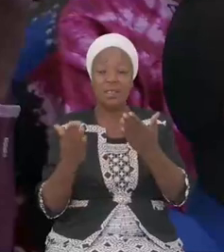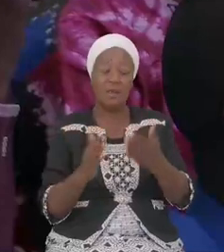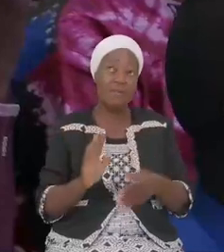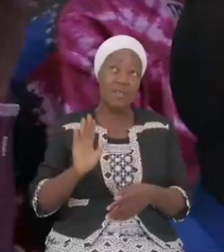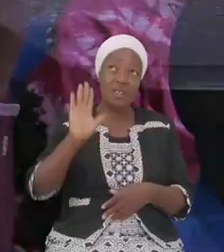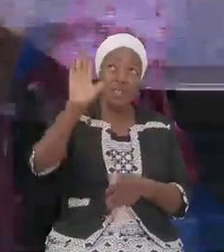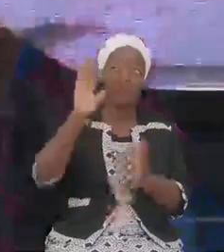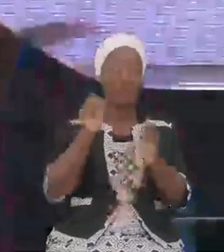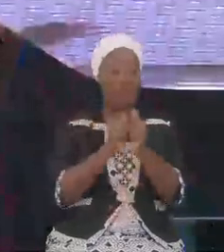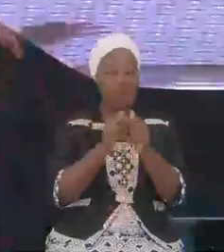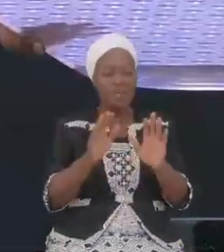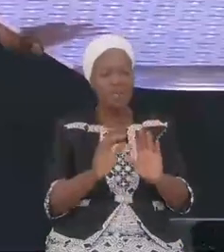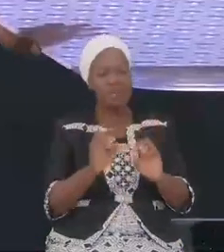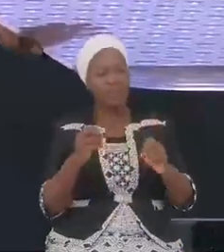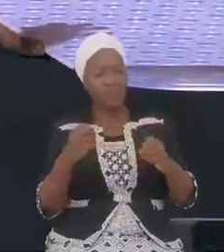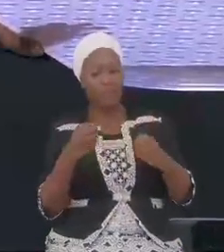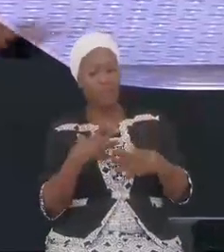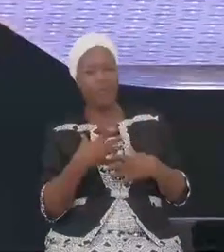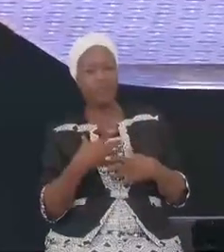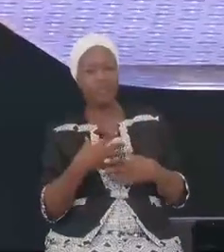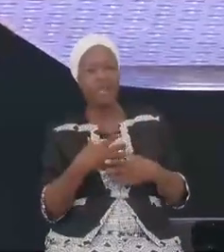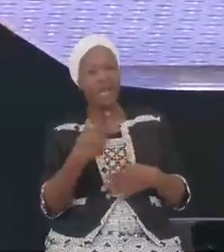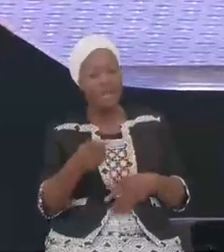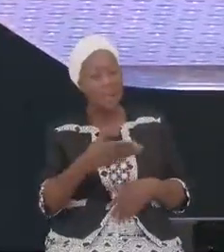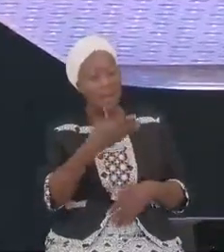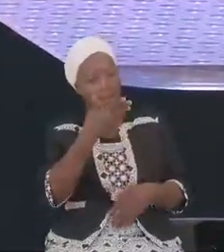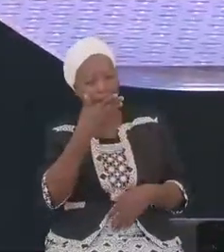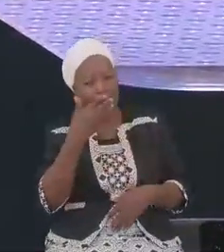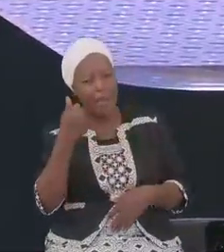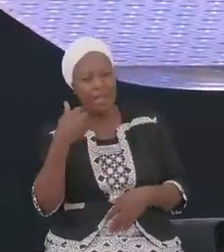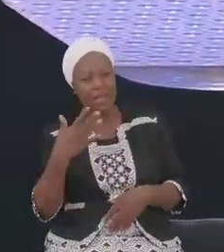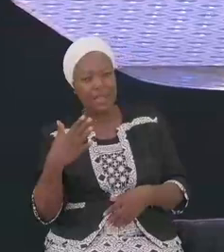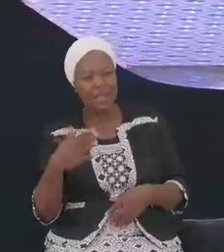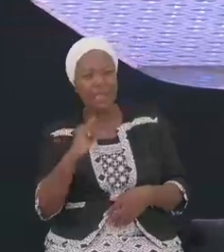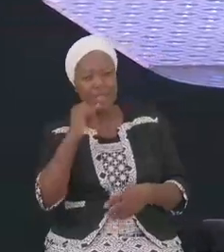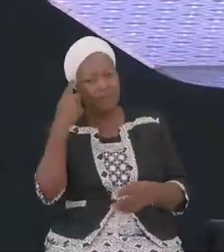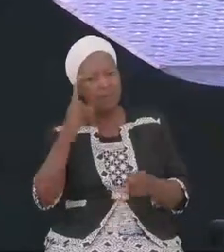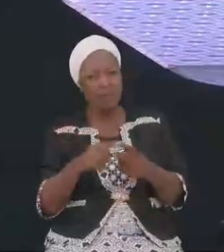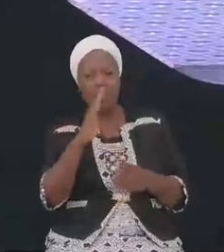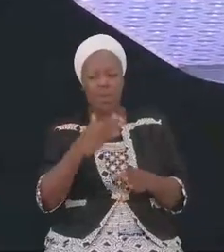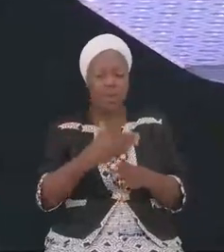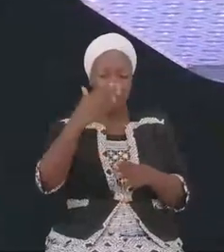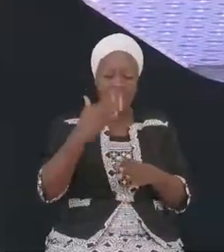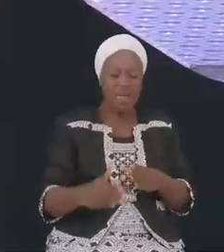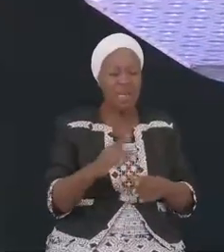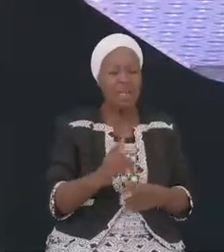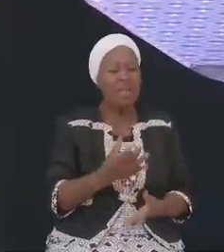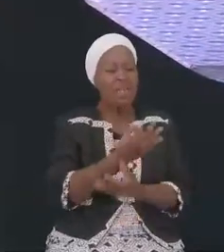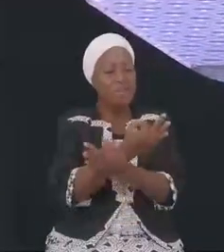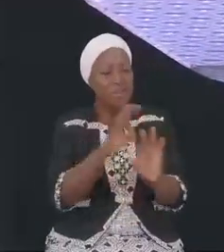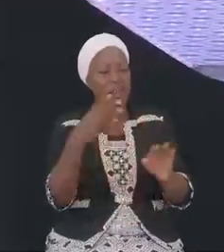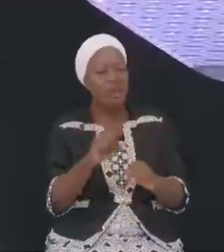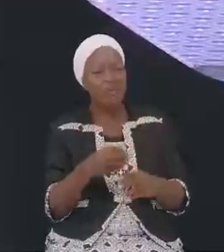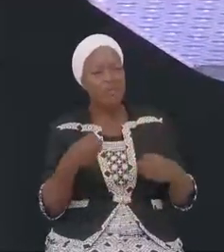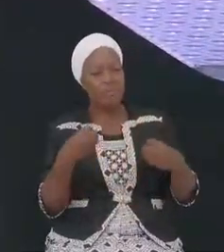crainte. La meilleure chose, c'est d'être totalement affranchi de la